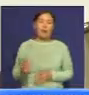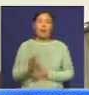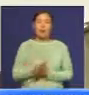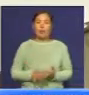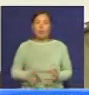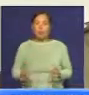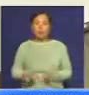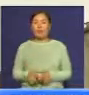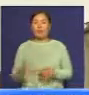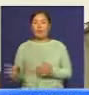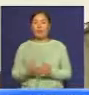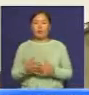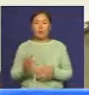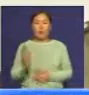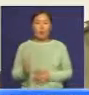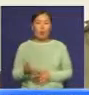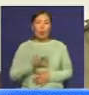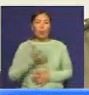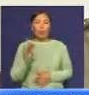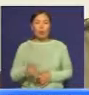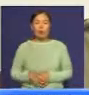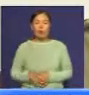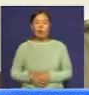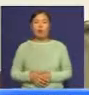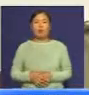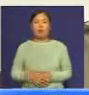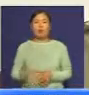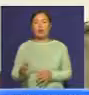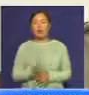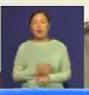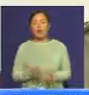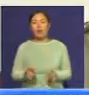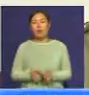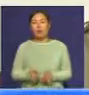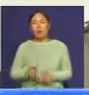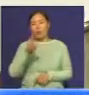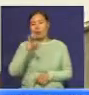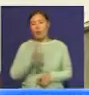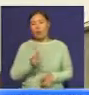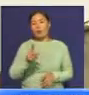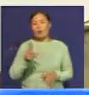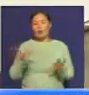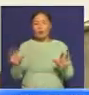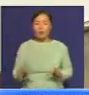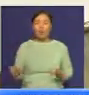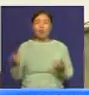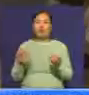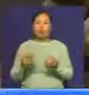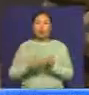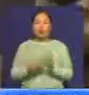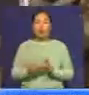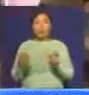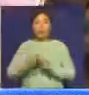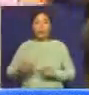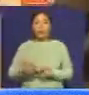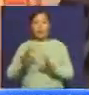статья предусмотрена штраф либо приостановление деятельности того или иного объекта до полного устранения нарушений. На